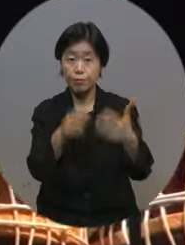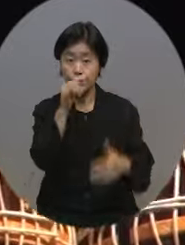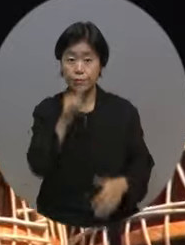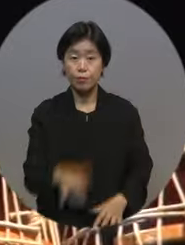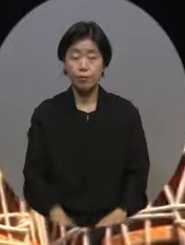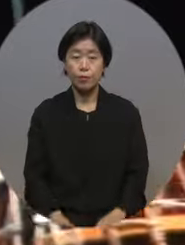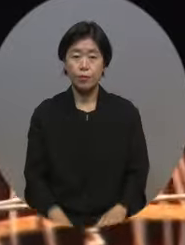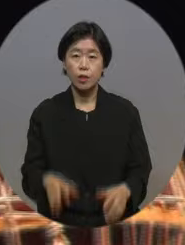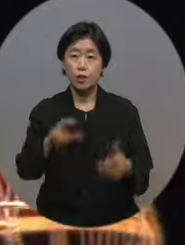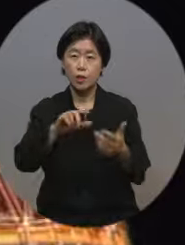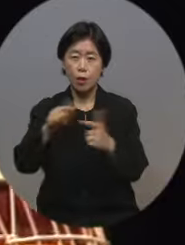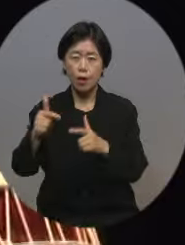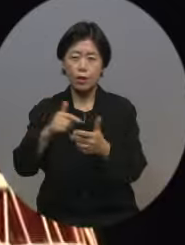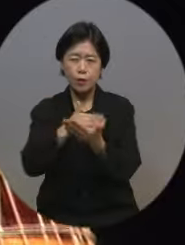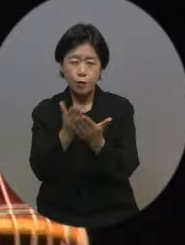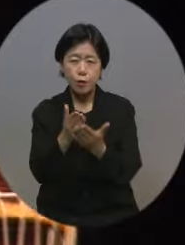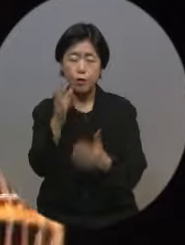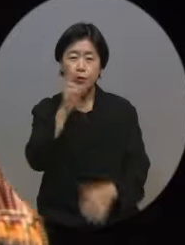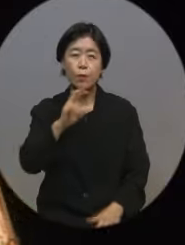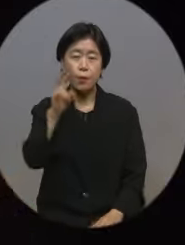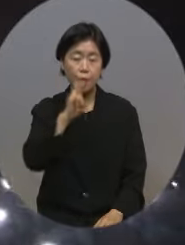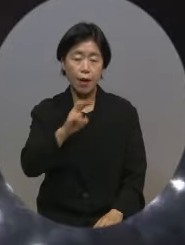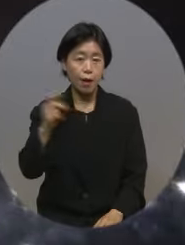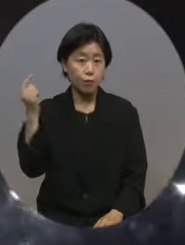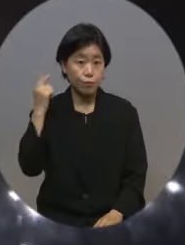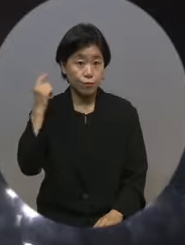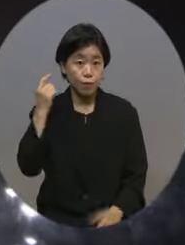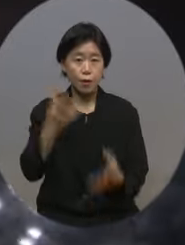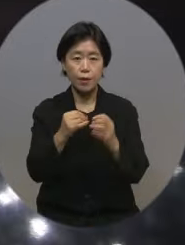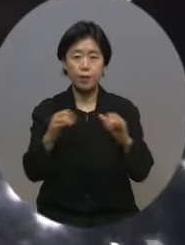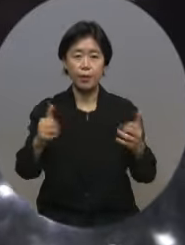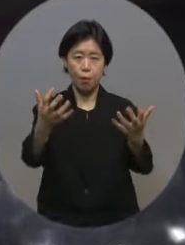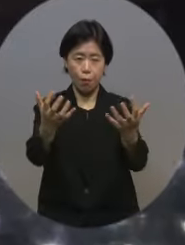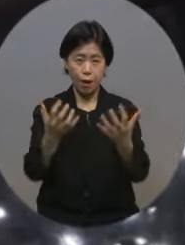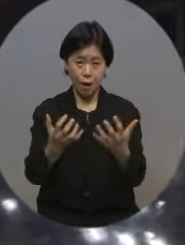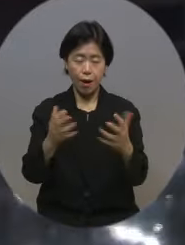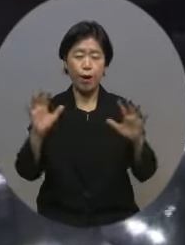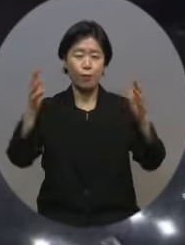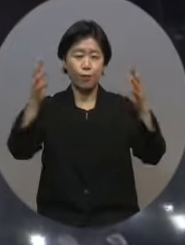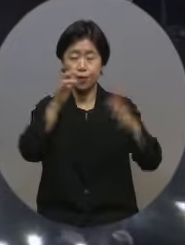콘서트로 다양한 장르의 음악을 만석 객석이 함께 환호하며 또